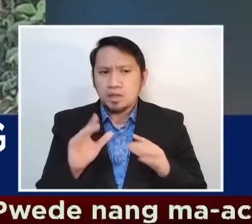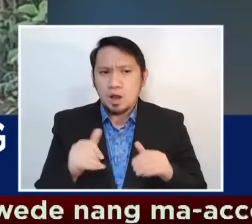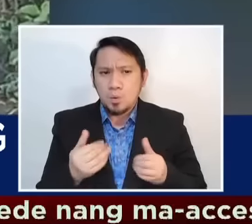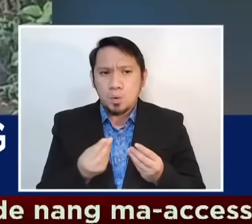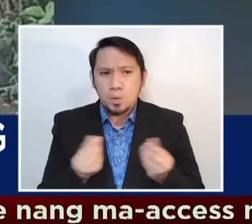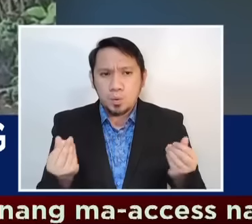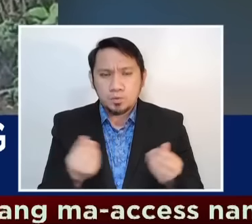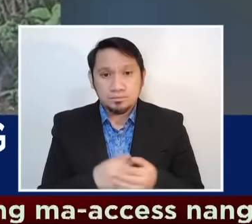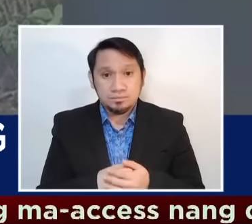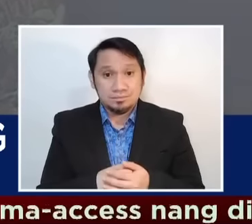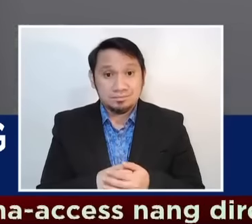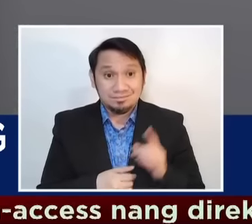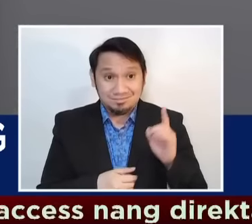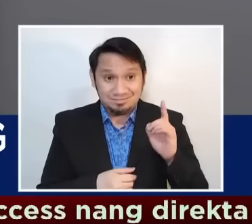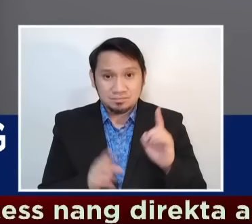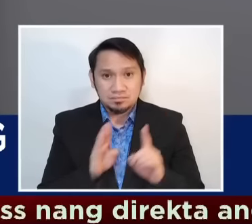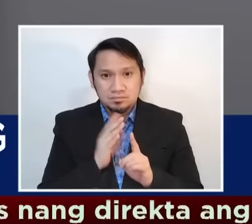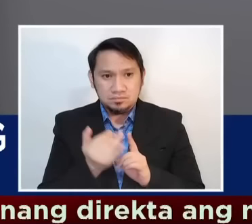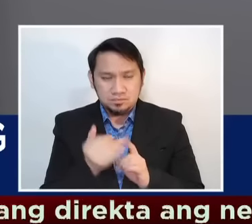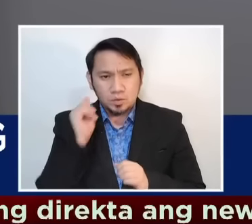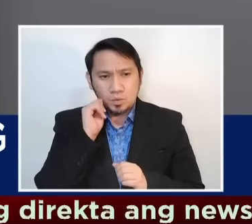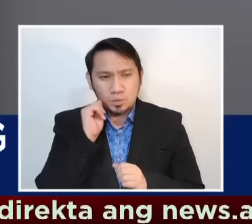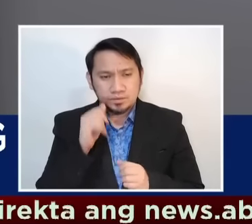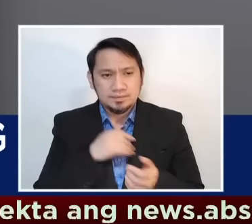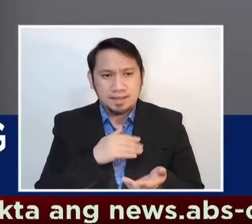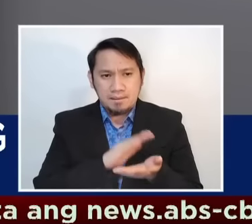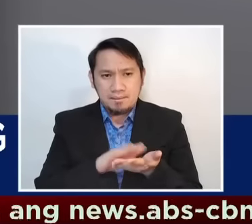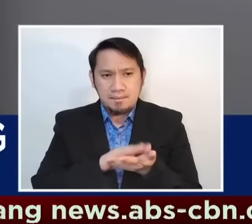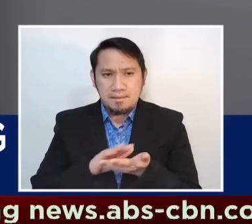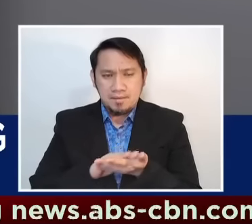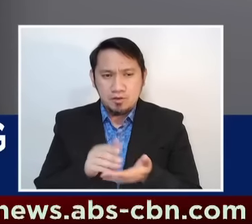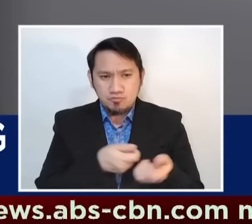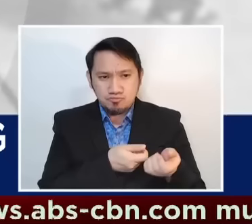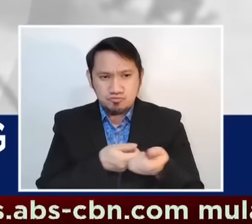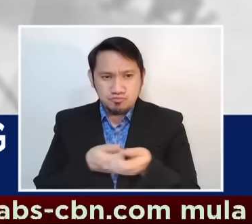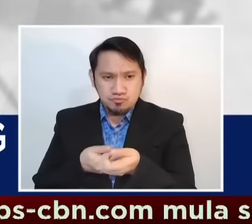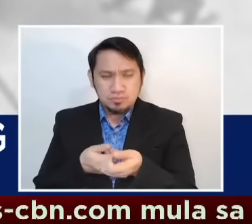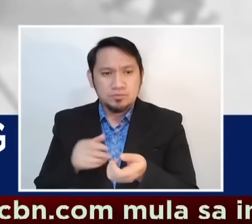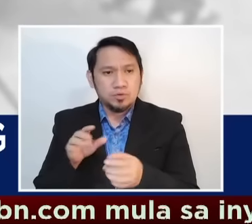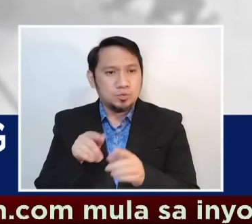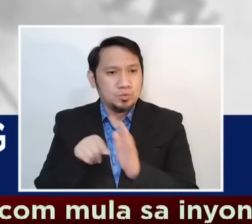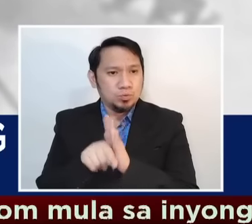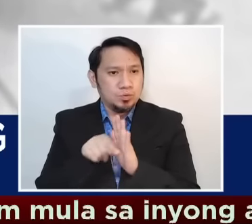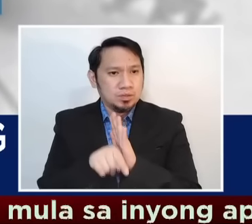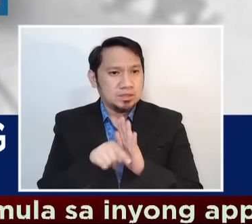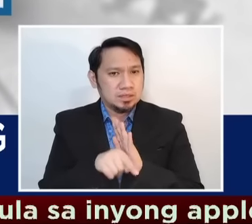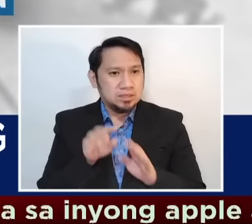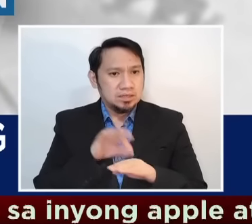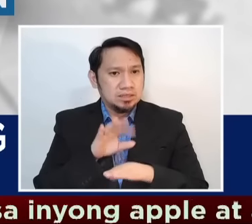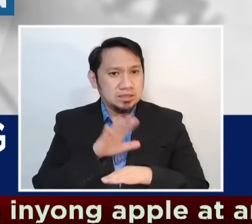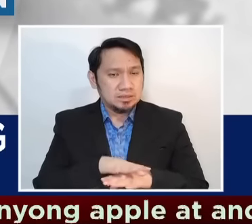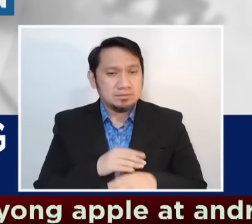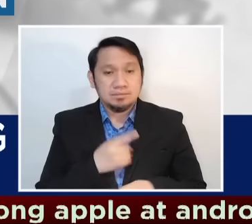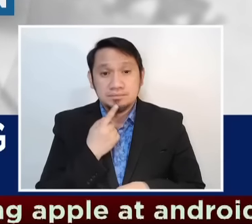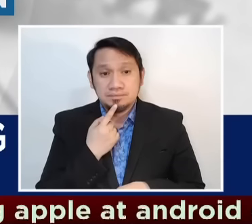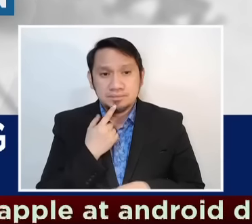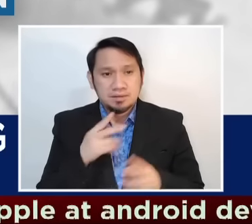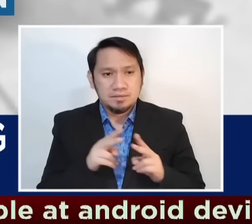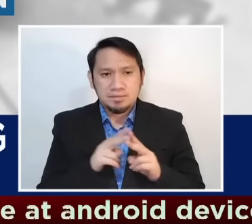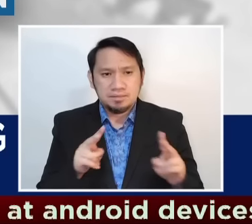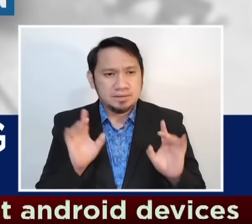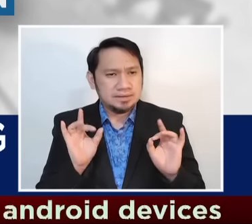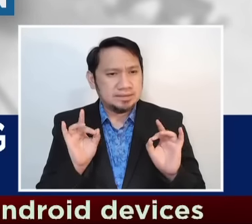Sa Barangay Bukal, araw-araw na ang misting operation para mapuksa ang mga lamok. Ayon sa DOH Calabarzon, nakakaalarma na